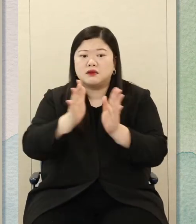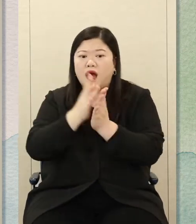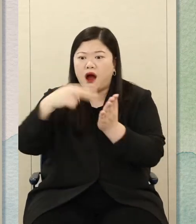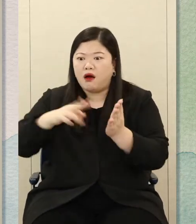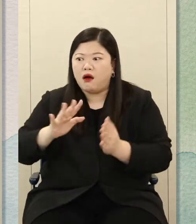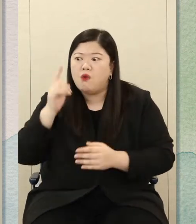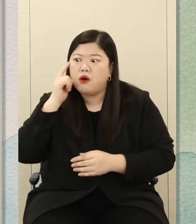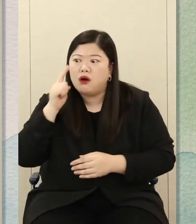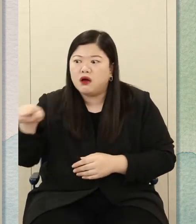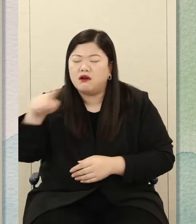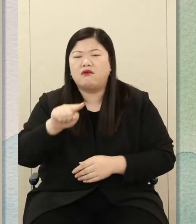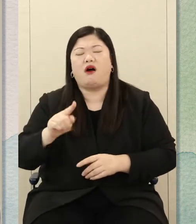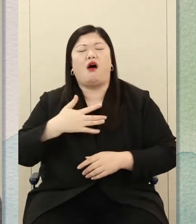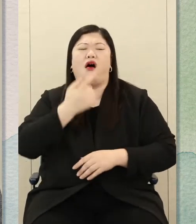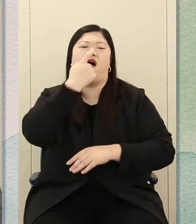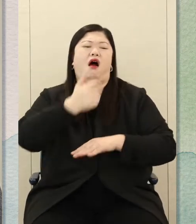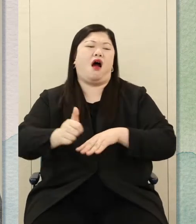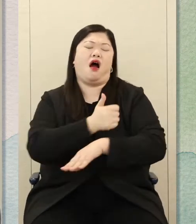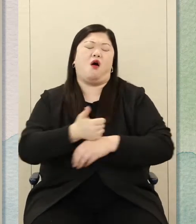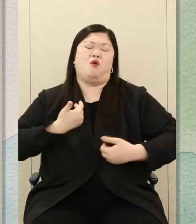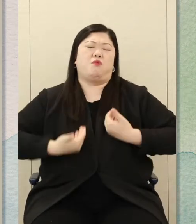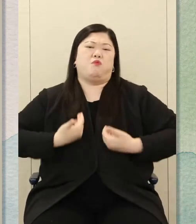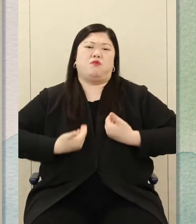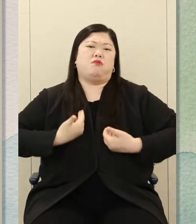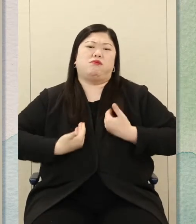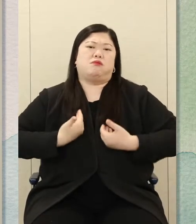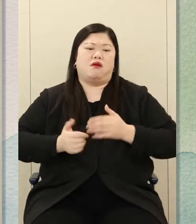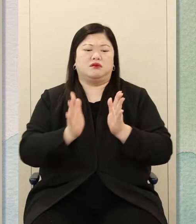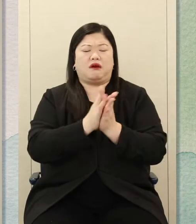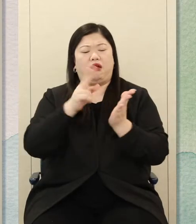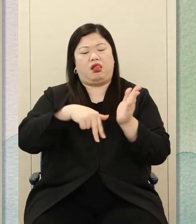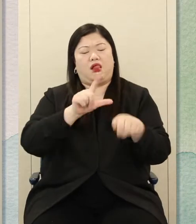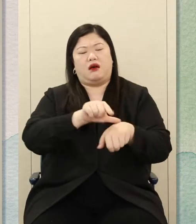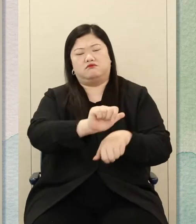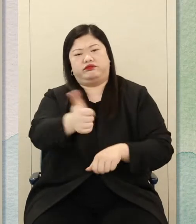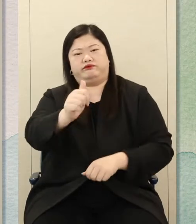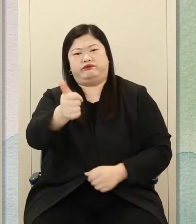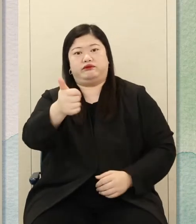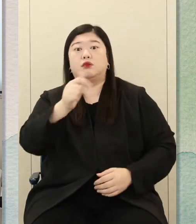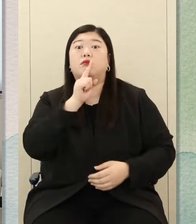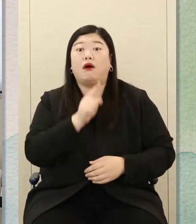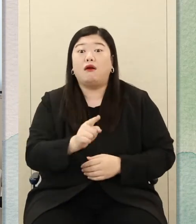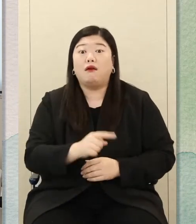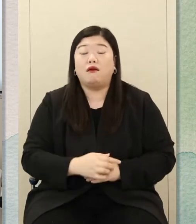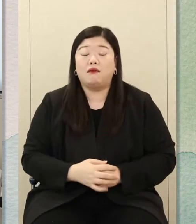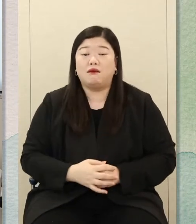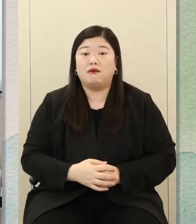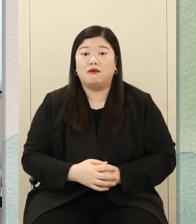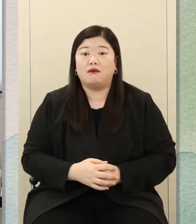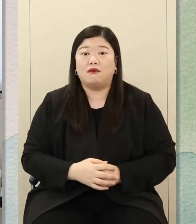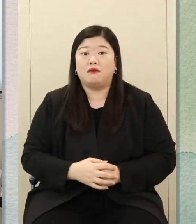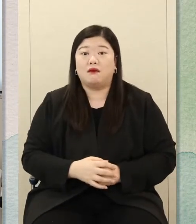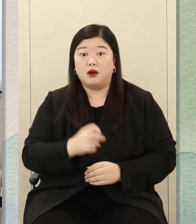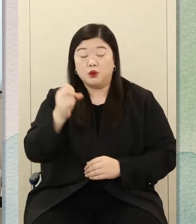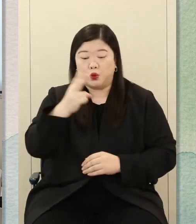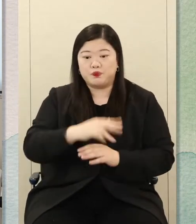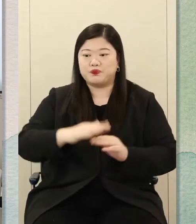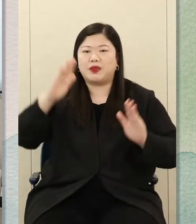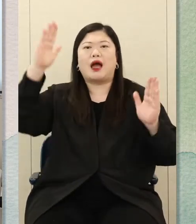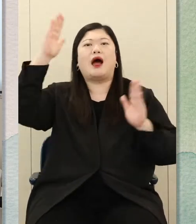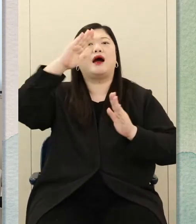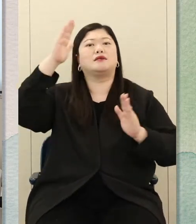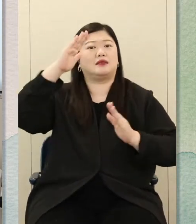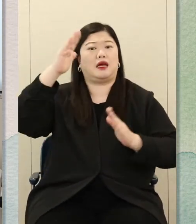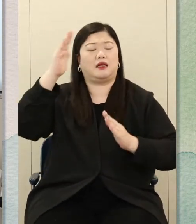사람들이 제일 많은 거예요. 그러면 결국은 이런 문제가 저희한테 생긴 거예요. 자, 학생한테 독서 습관을